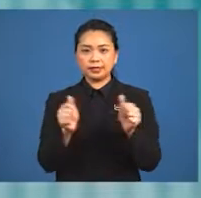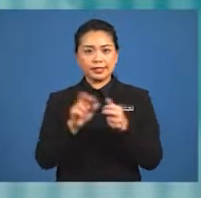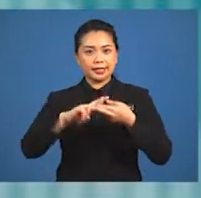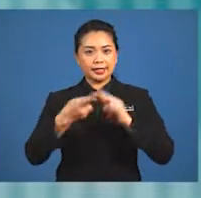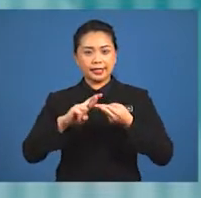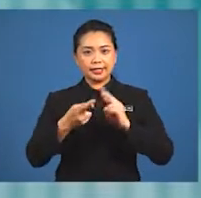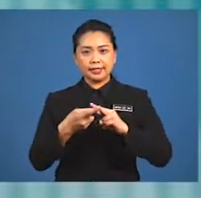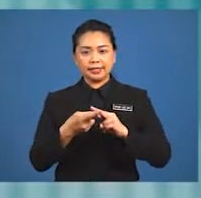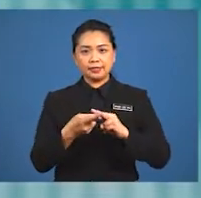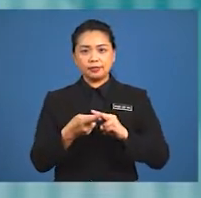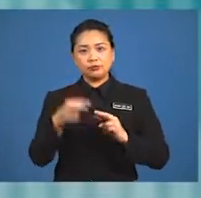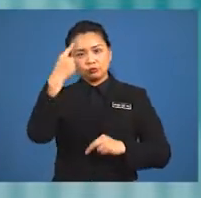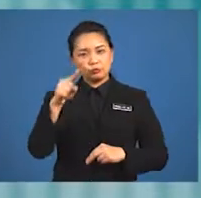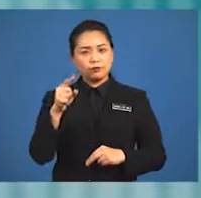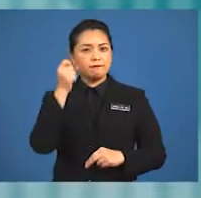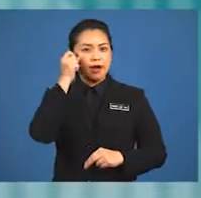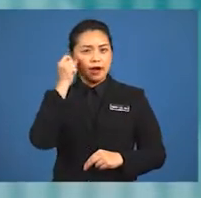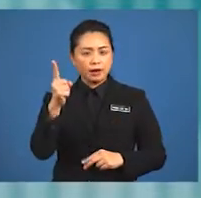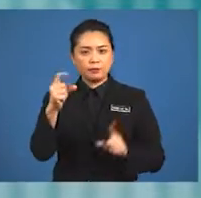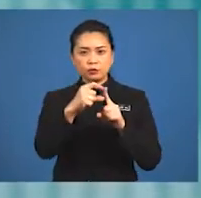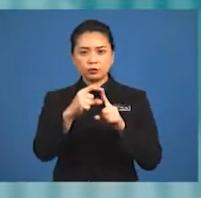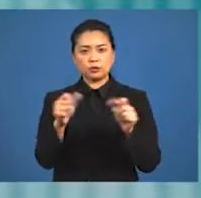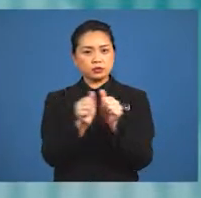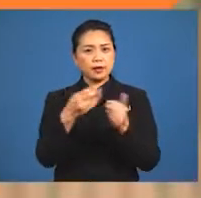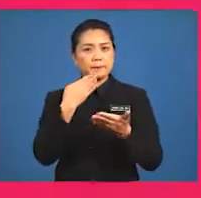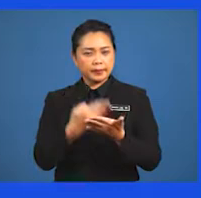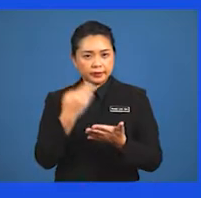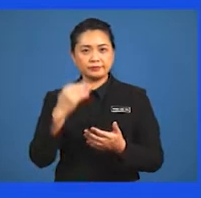lain untuk memahami konsep ini dengan lebih baik.